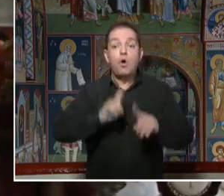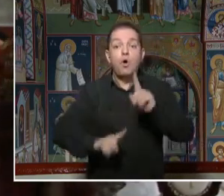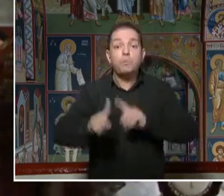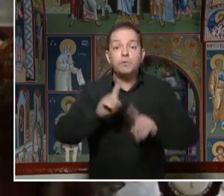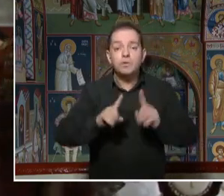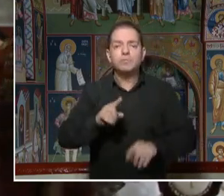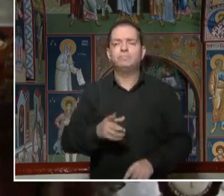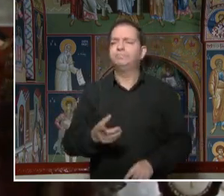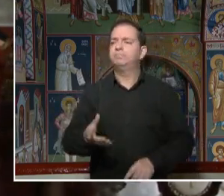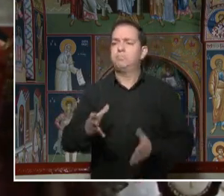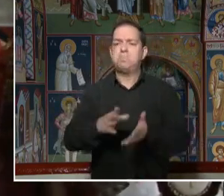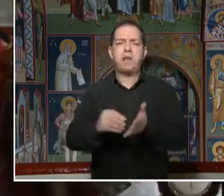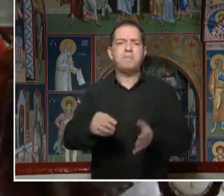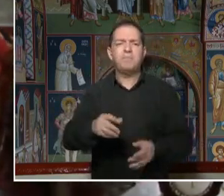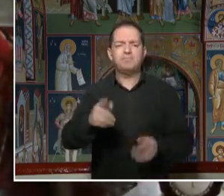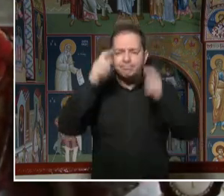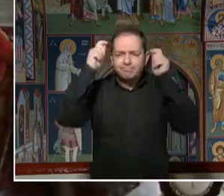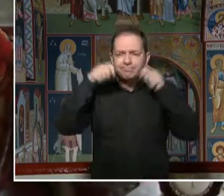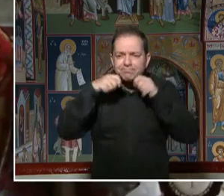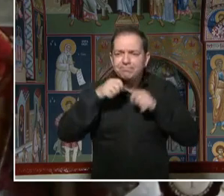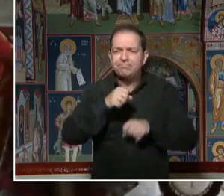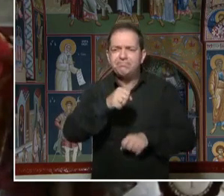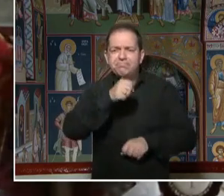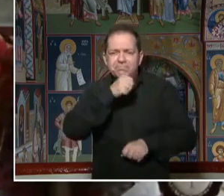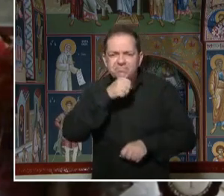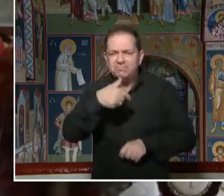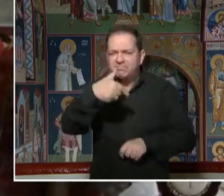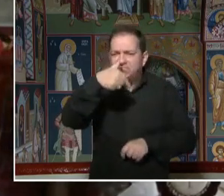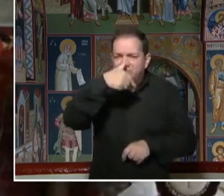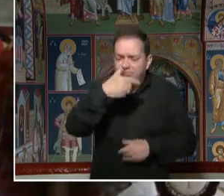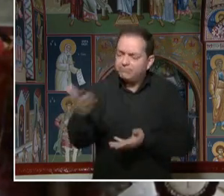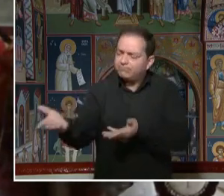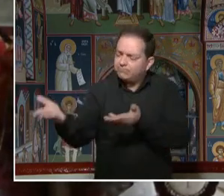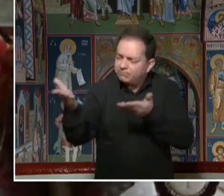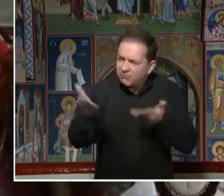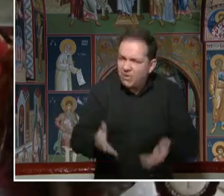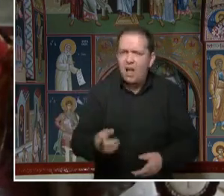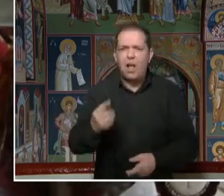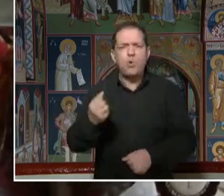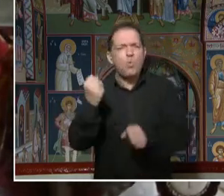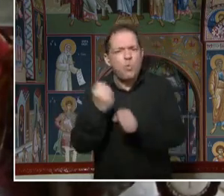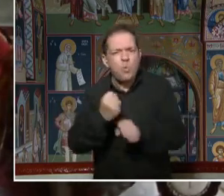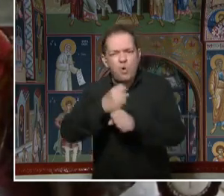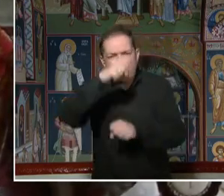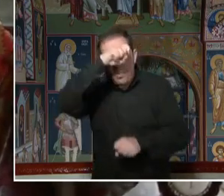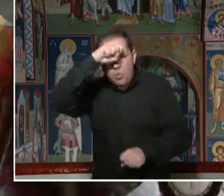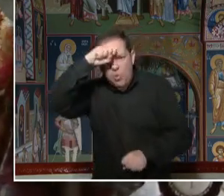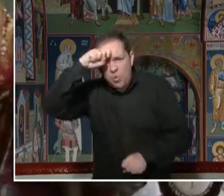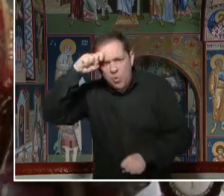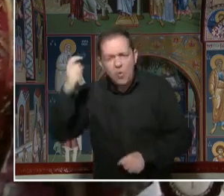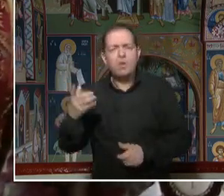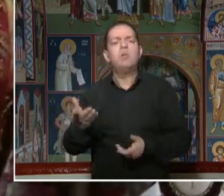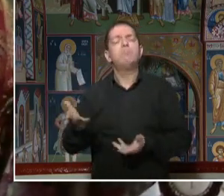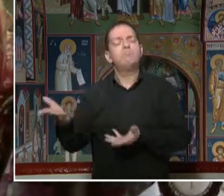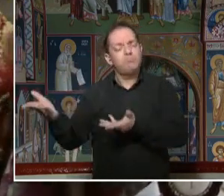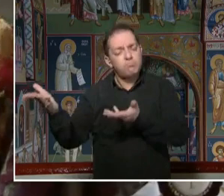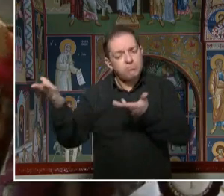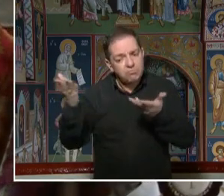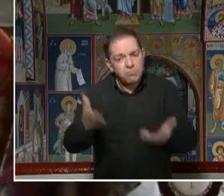γιαγιά, ο κουρασμένος βιοπαλαιστής, ο άνθρωπος του μόχθου,